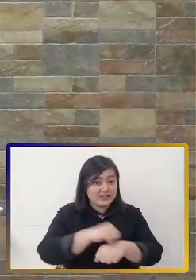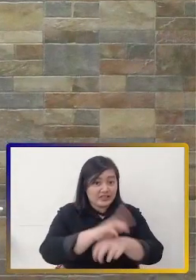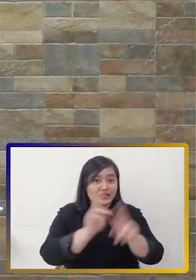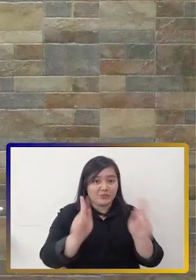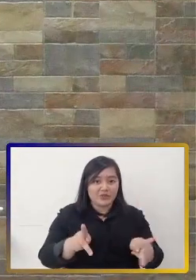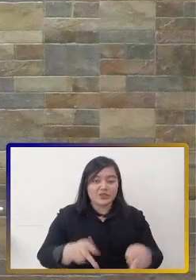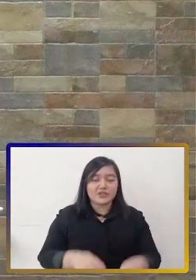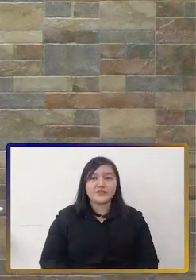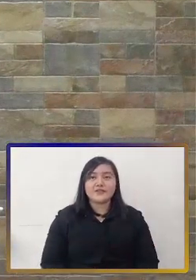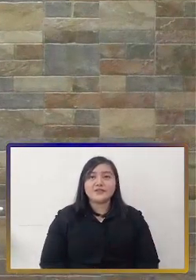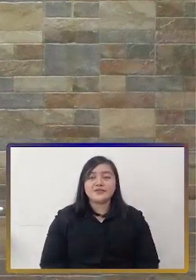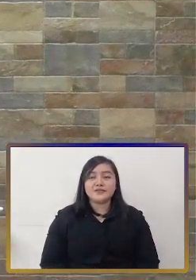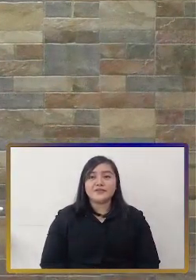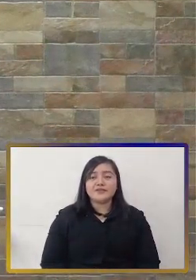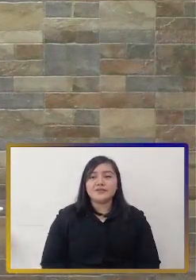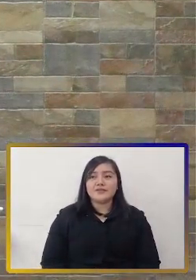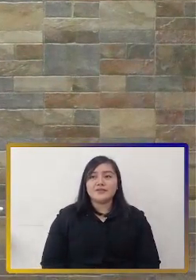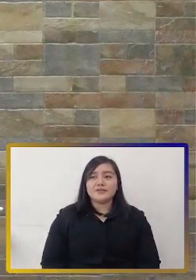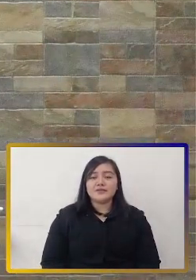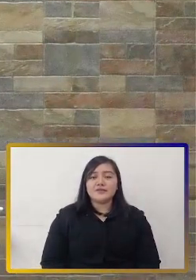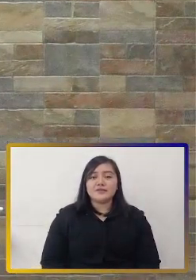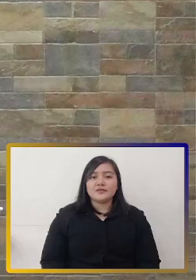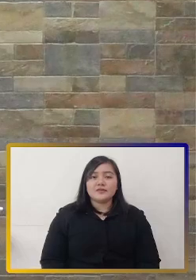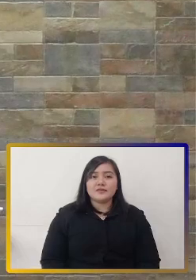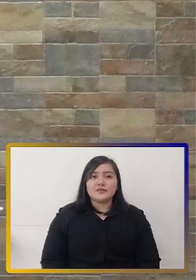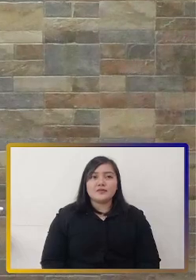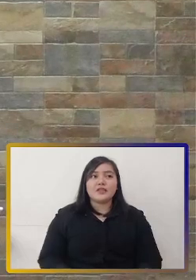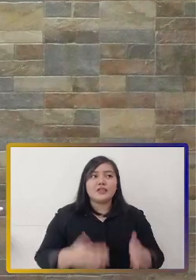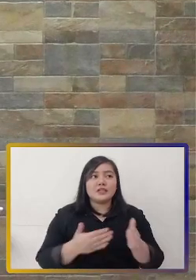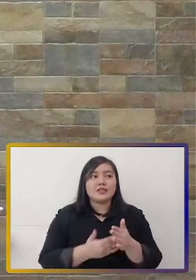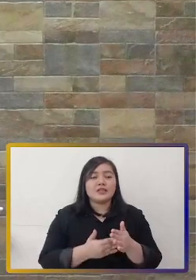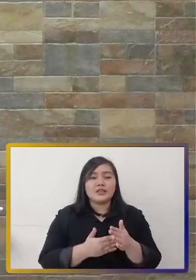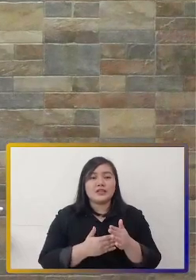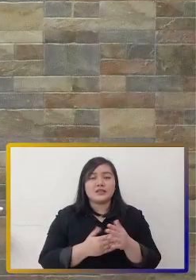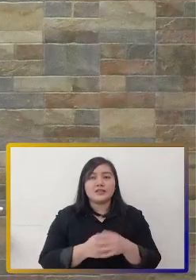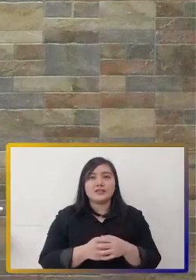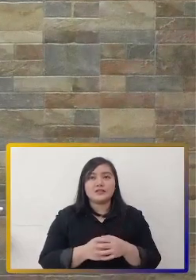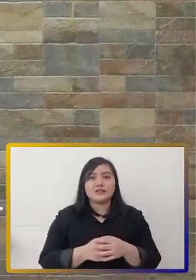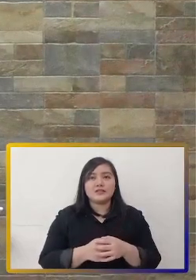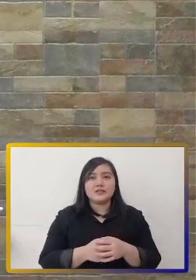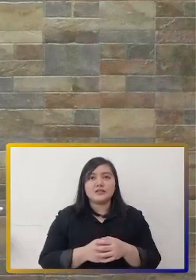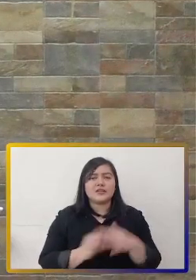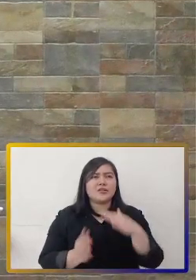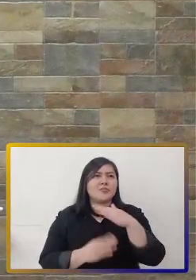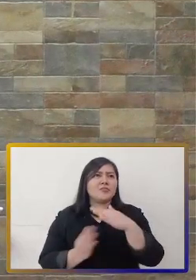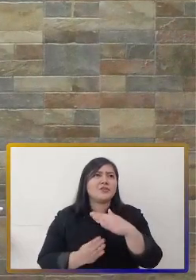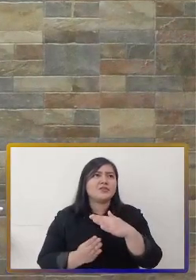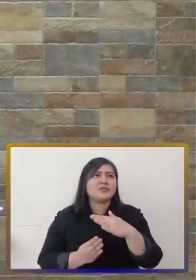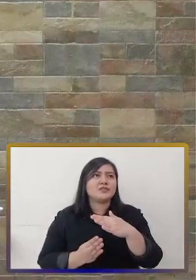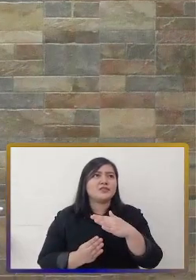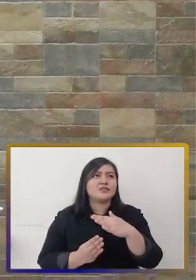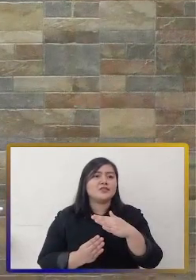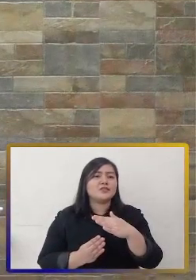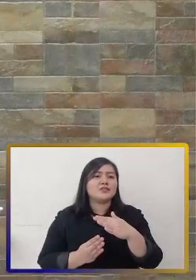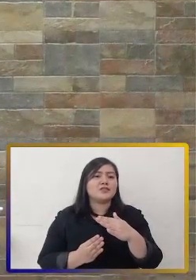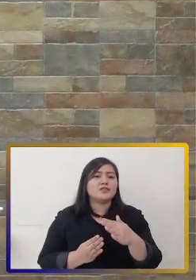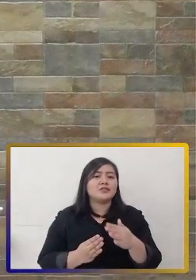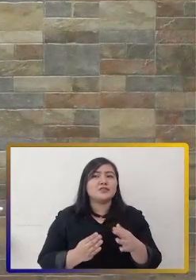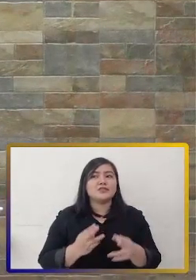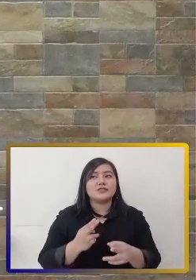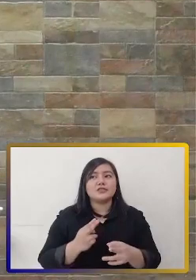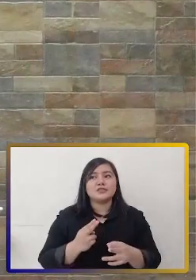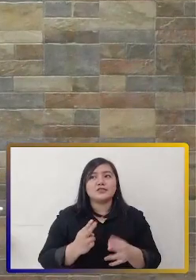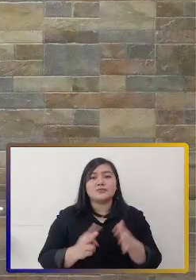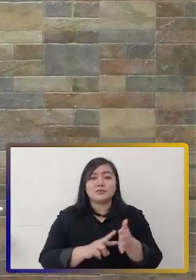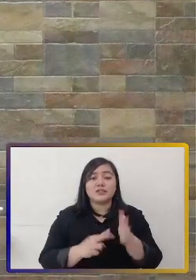ang ibig pong sabihin yan. Na mga kapatid, ang basic connotation po ng salitang sent one ay